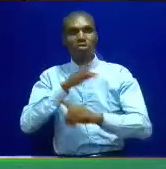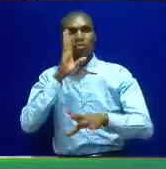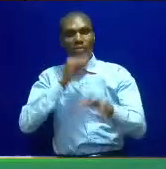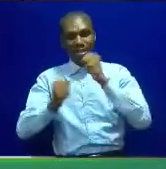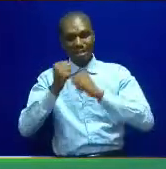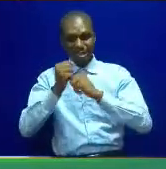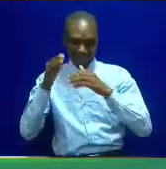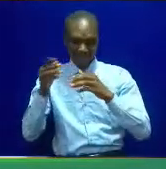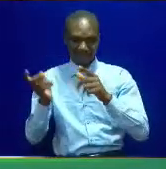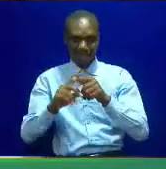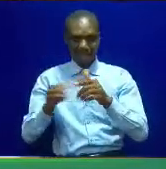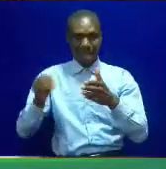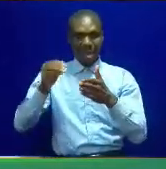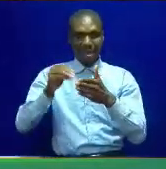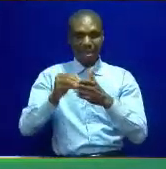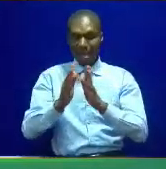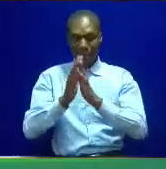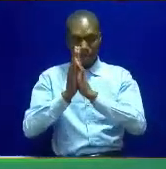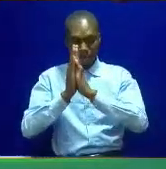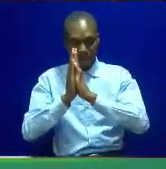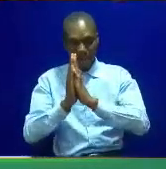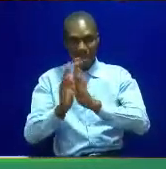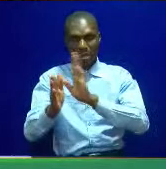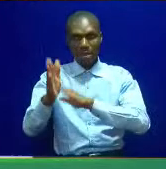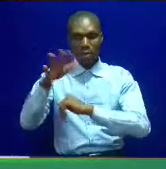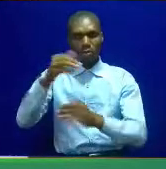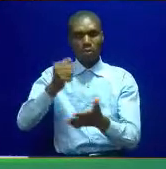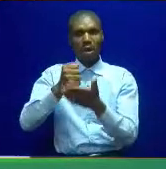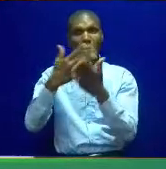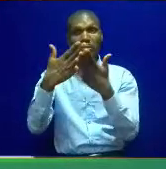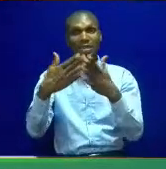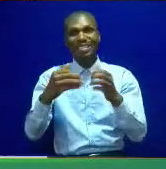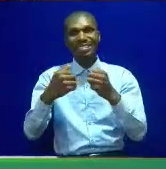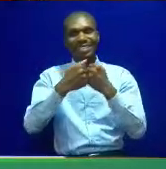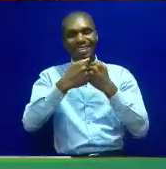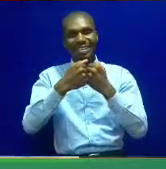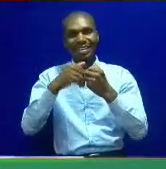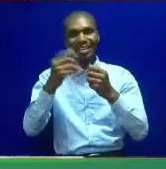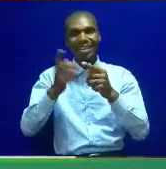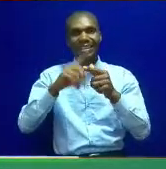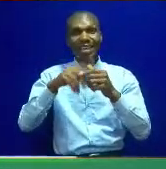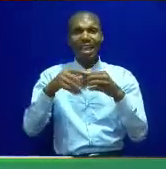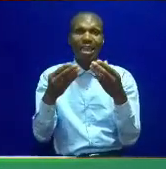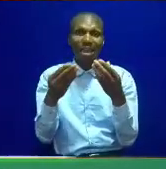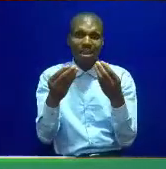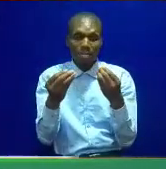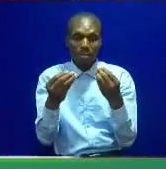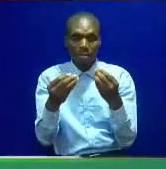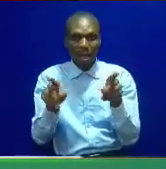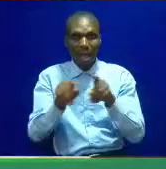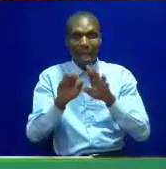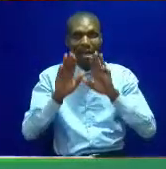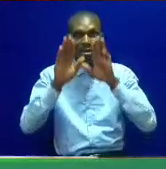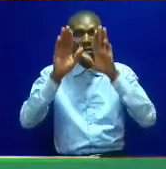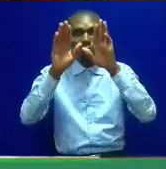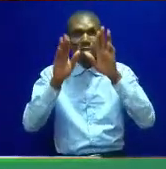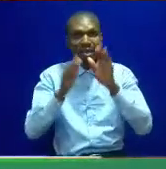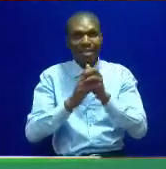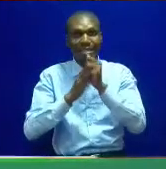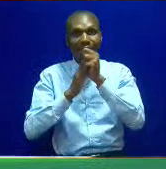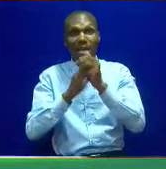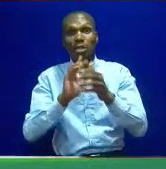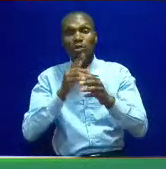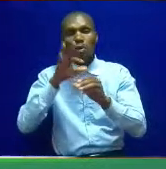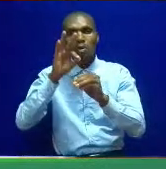muyi nande bono ngo sabanya sa to konye bindu bito kongerete nyare ko babiko roba anene mono mna baraya baito tu